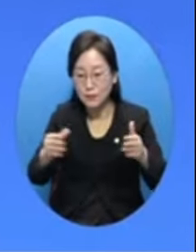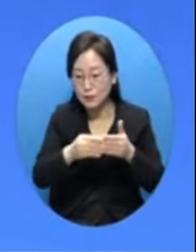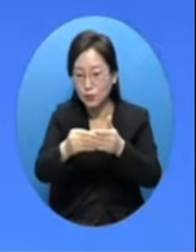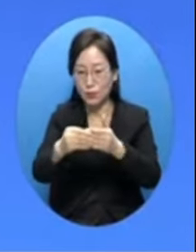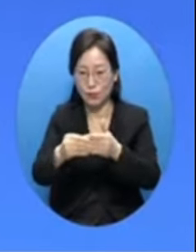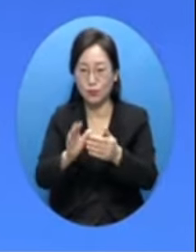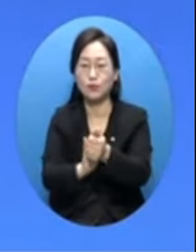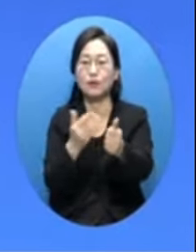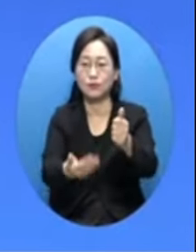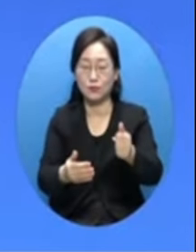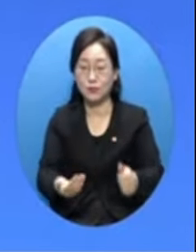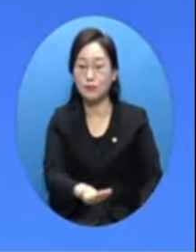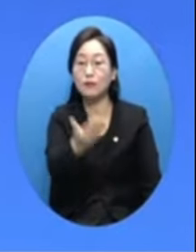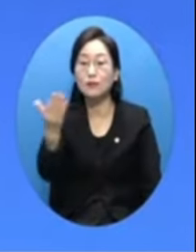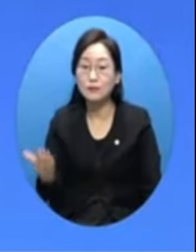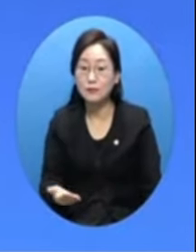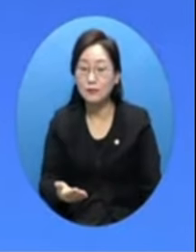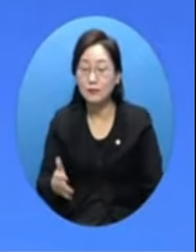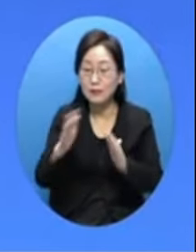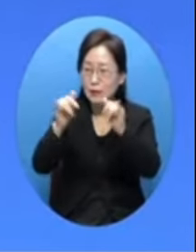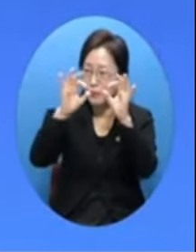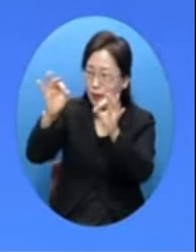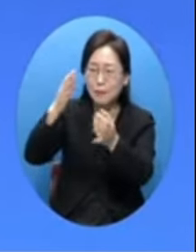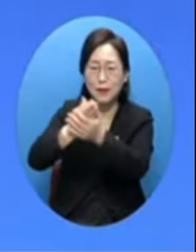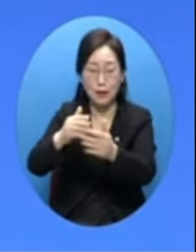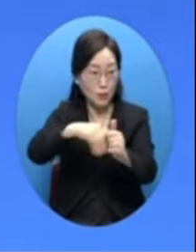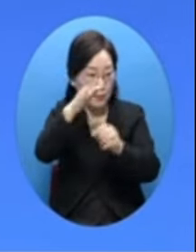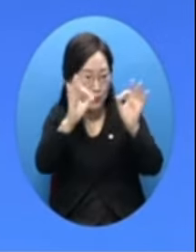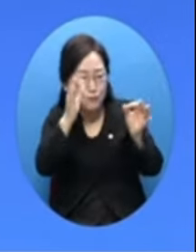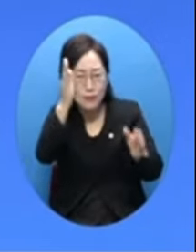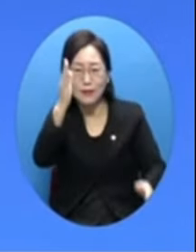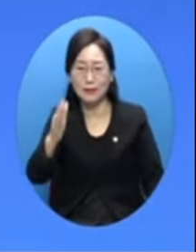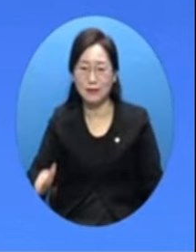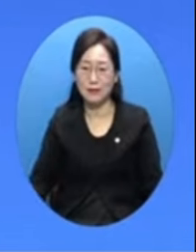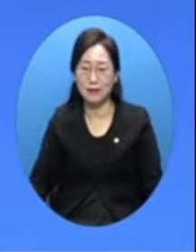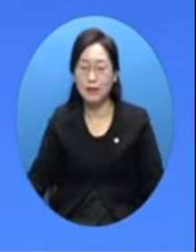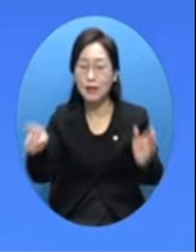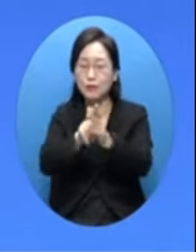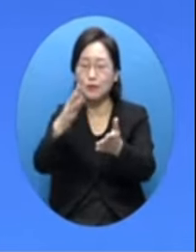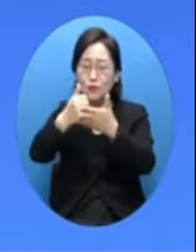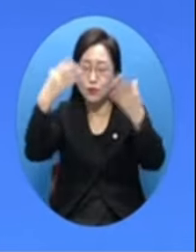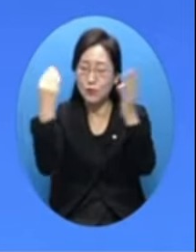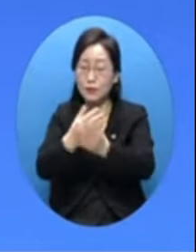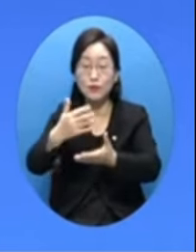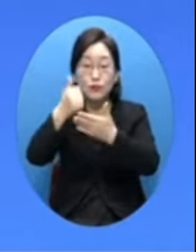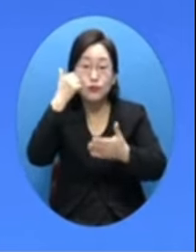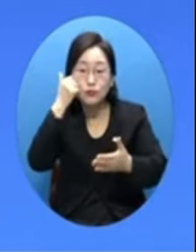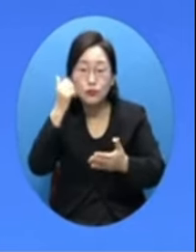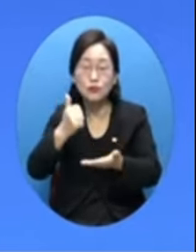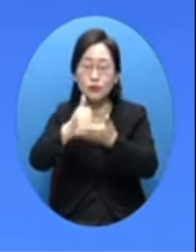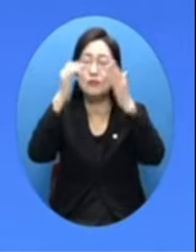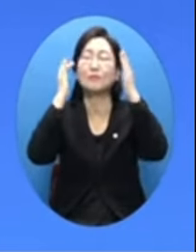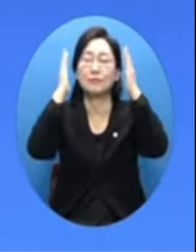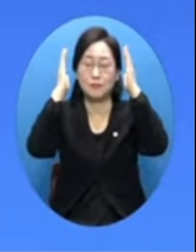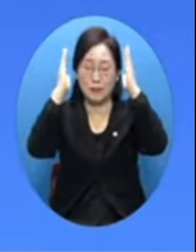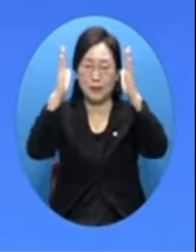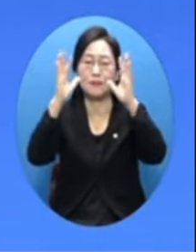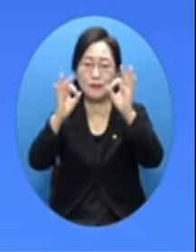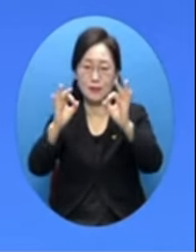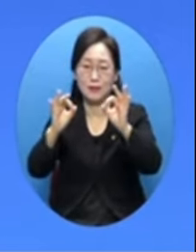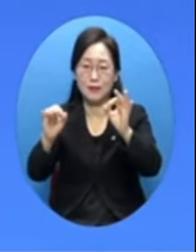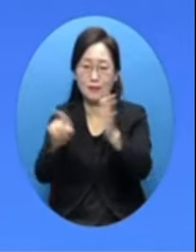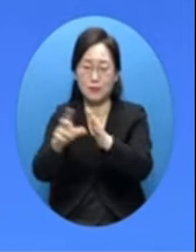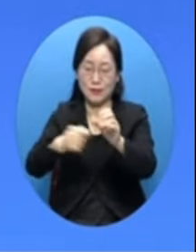주십니다 여러분 사람을 바라보지 말고 환경을 바라보지 말고 믿음의 주 온전케 하신 우리 주님만 바라보면서